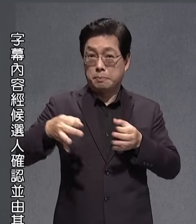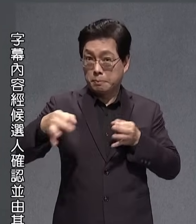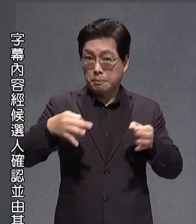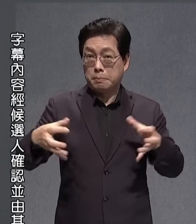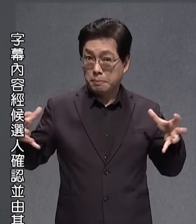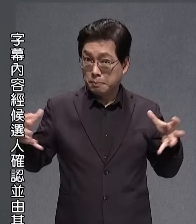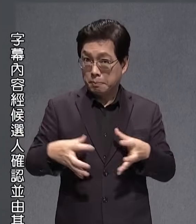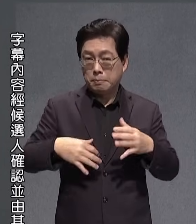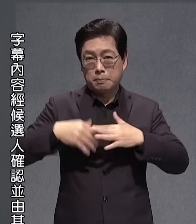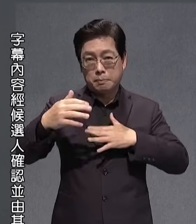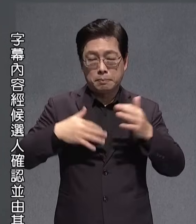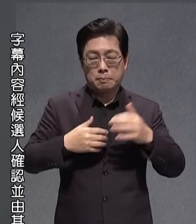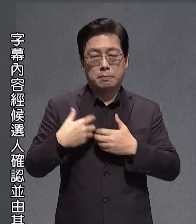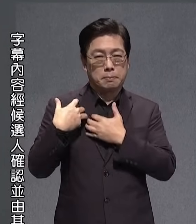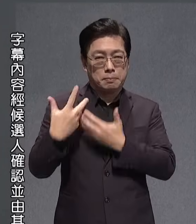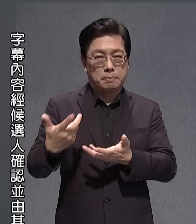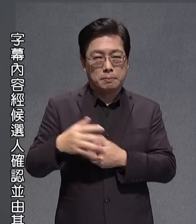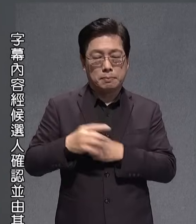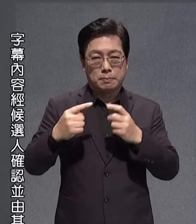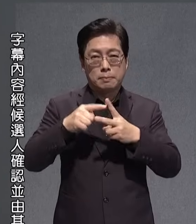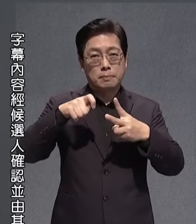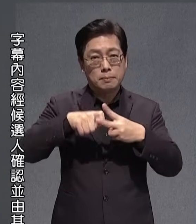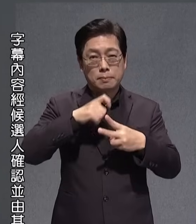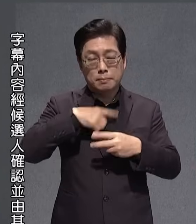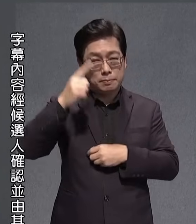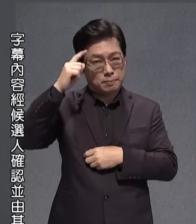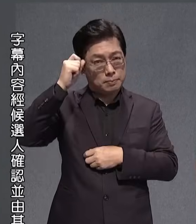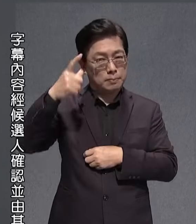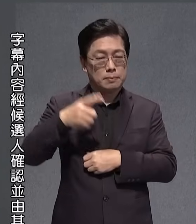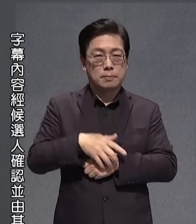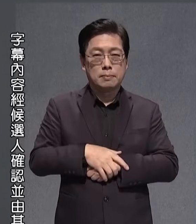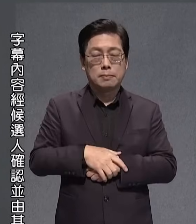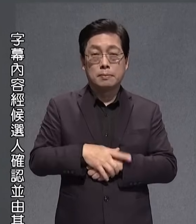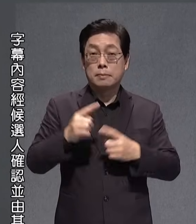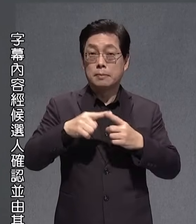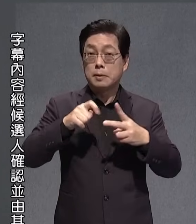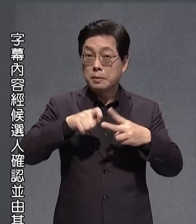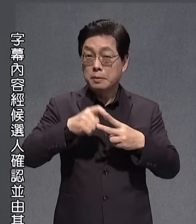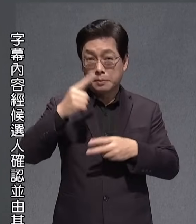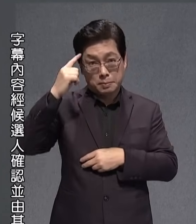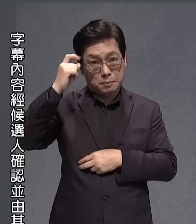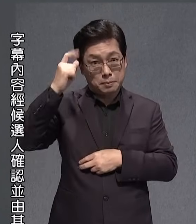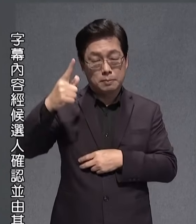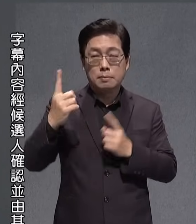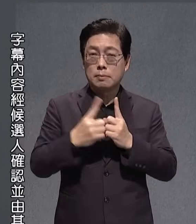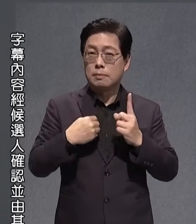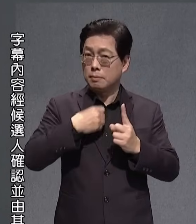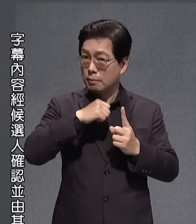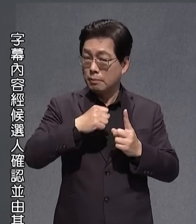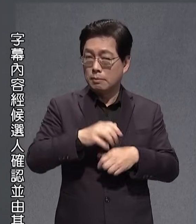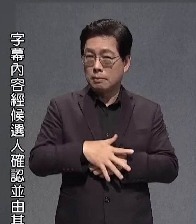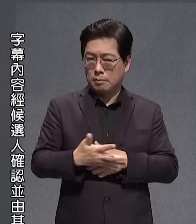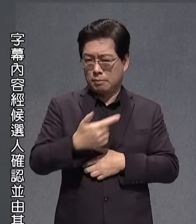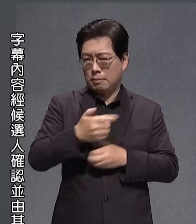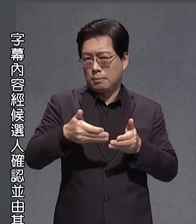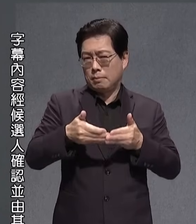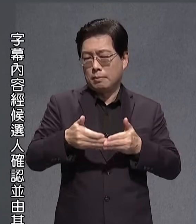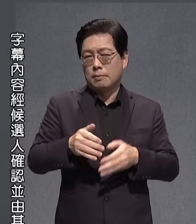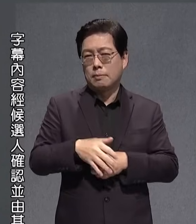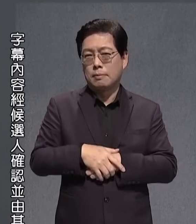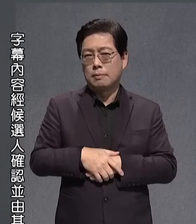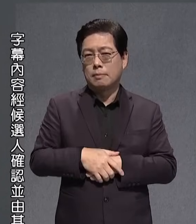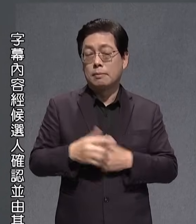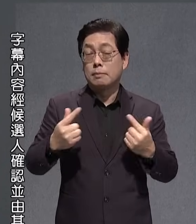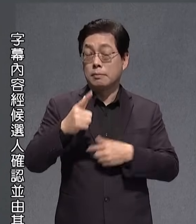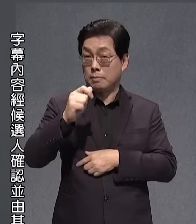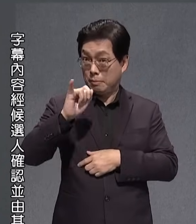也能够人工智慧化。人工智慧对台湾来讲非常非常重要，我